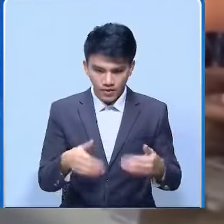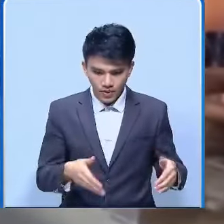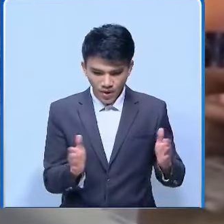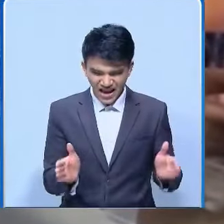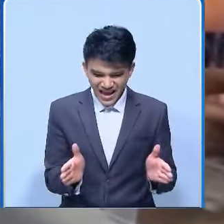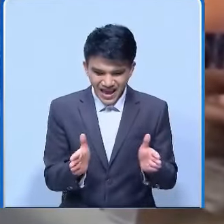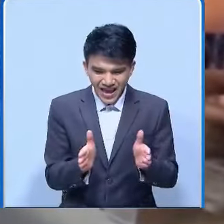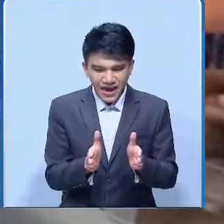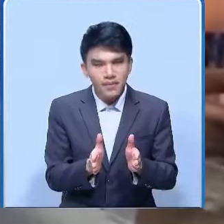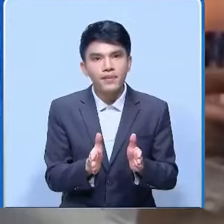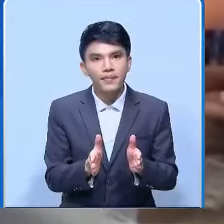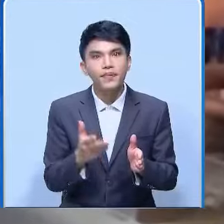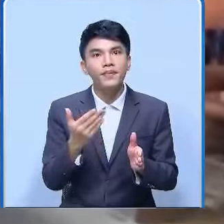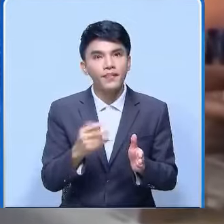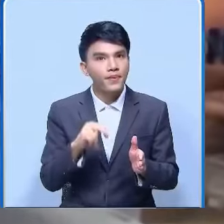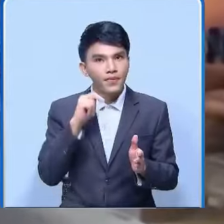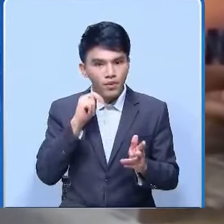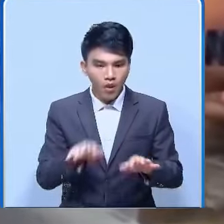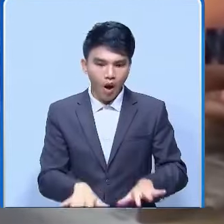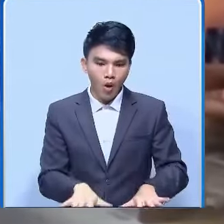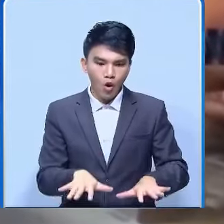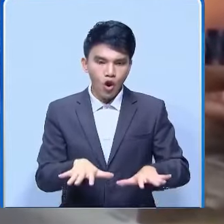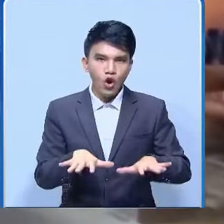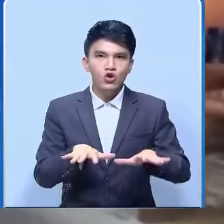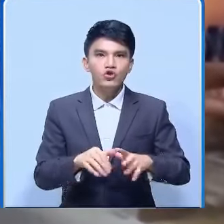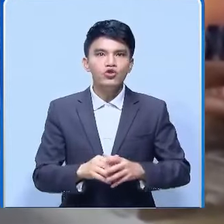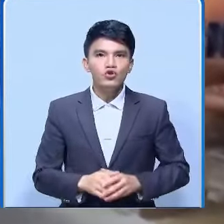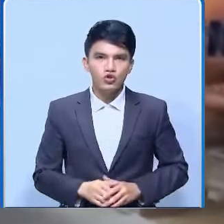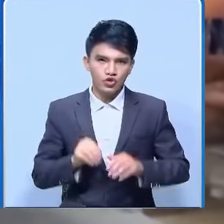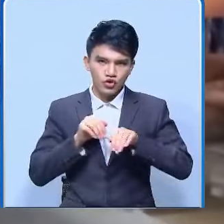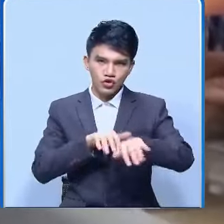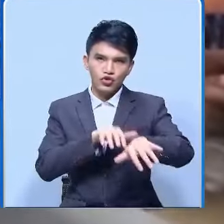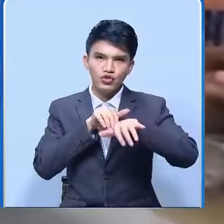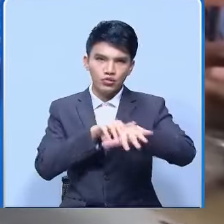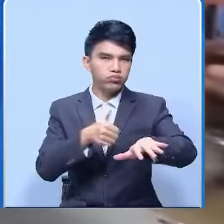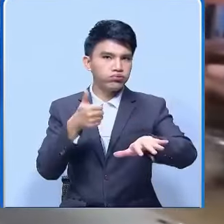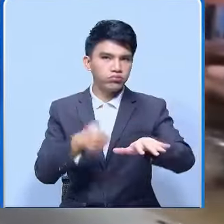งซึ่งน้ำเลยล้นของไม่สามารถเยียวยาได